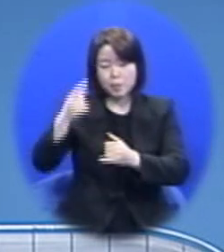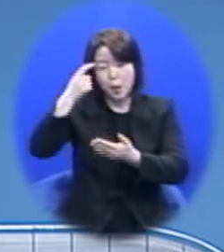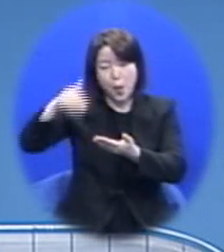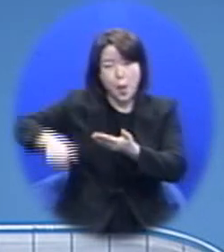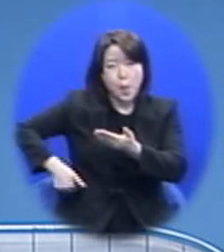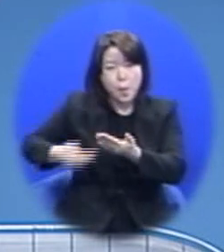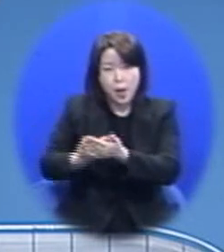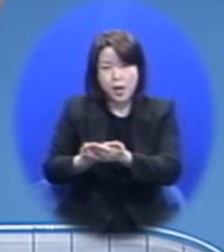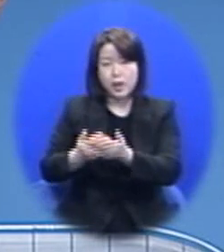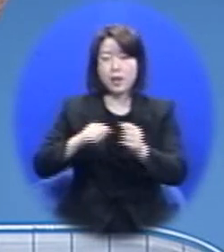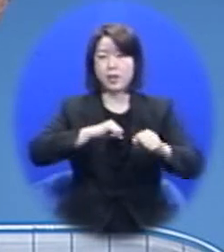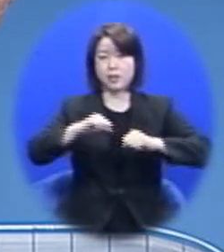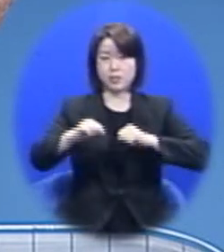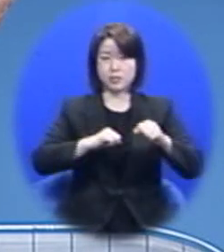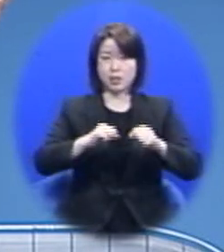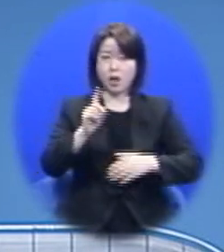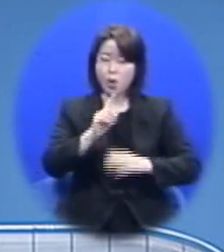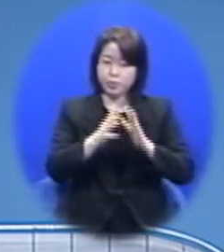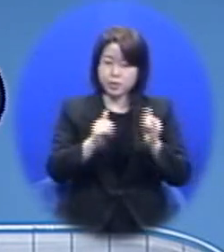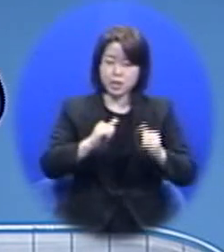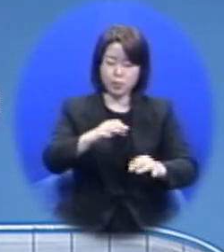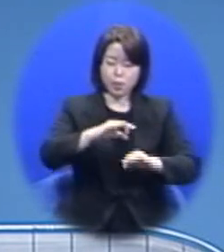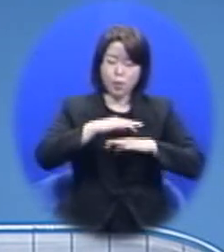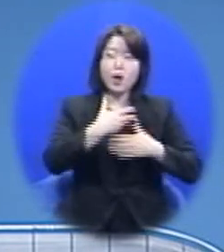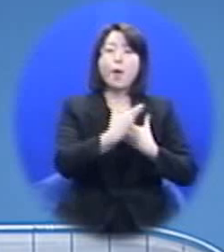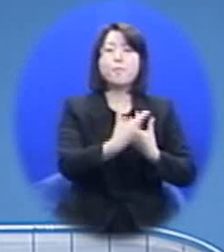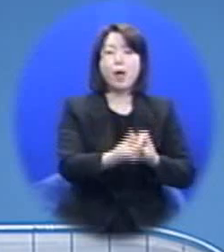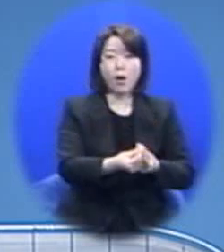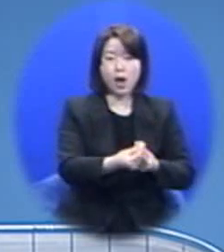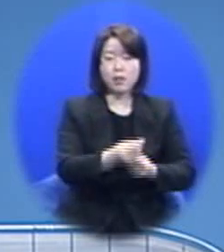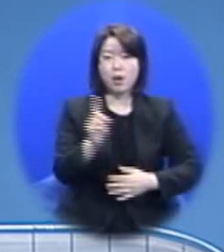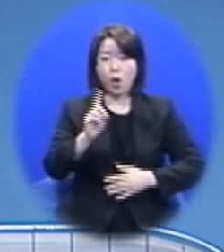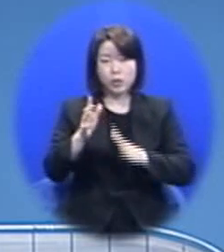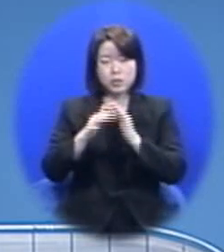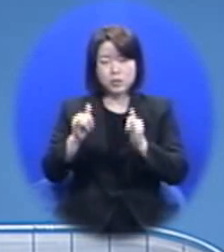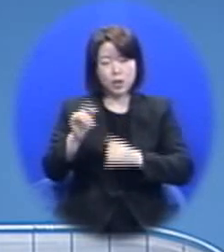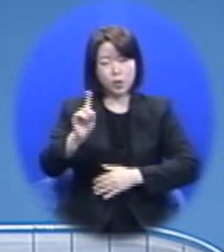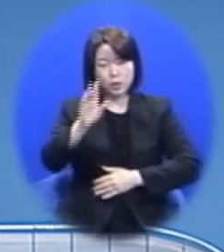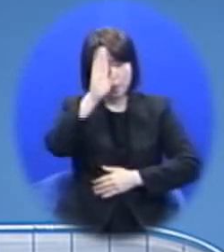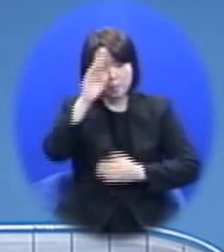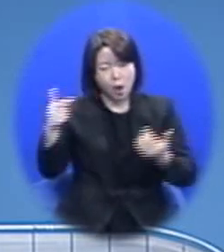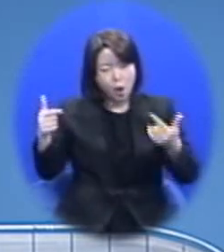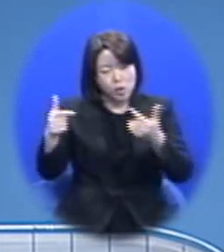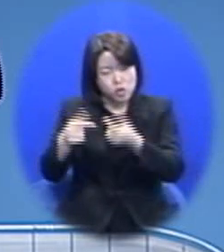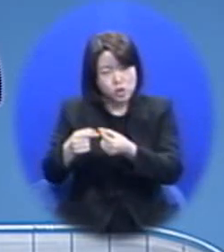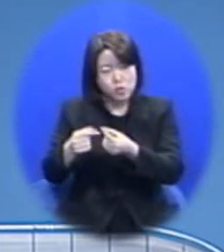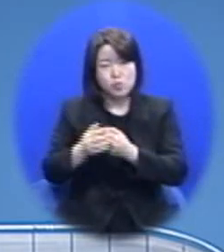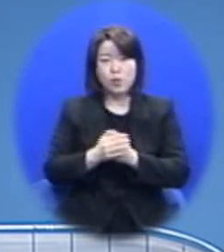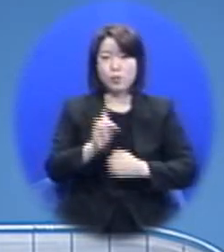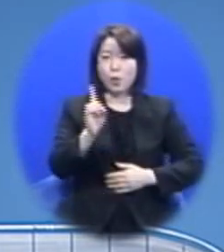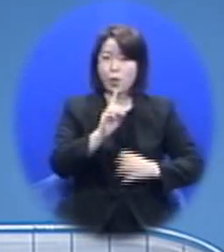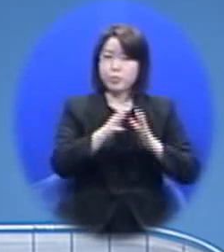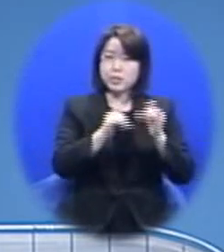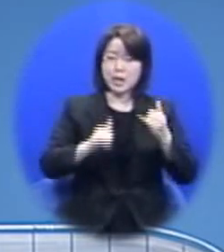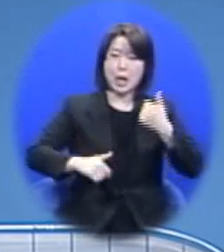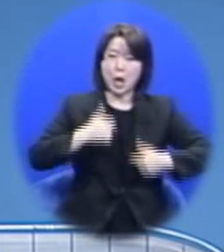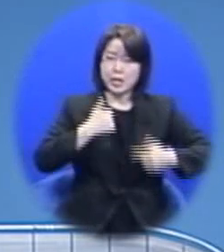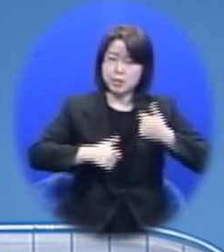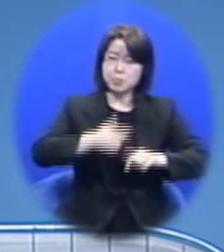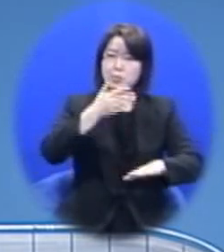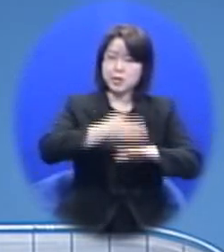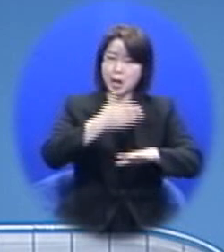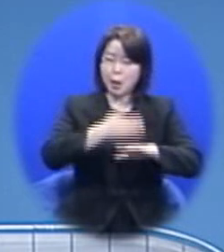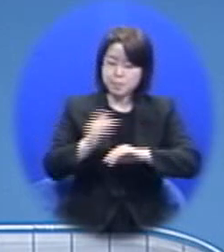어떤 사람에게는 놀라운 평안이, 어떤 사람에게는 어떤 치유가, 어떤 사람에게는 기쁨과